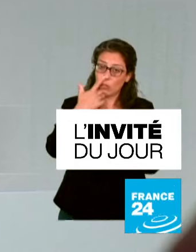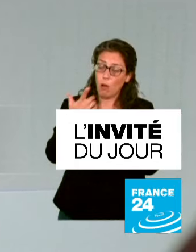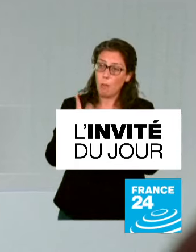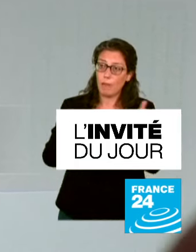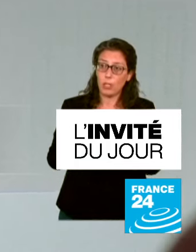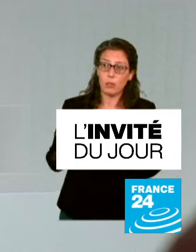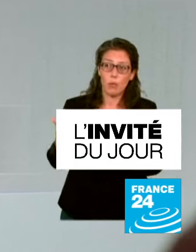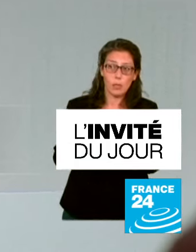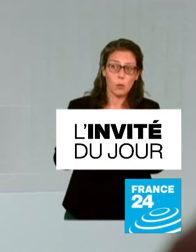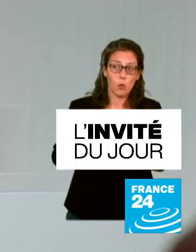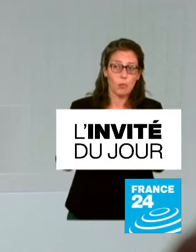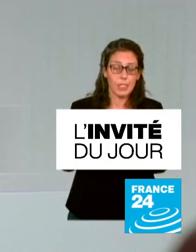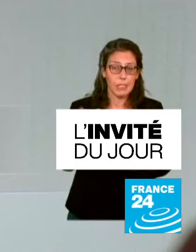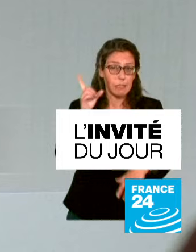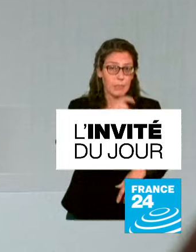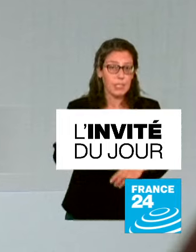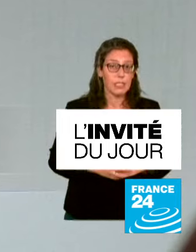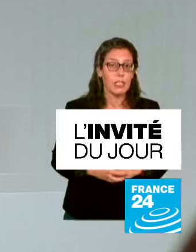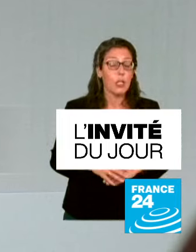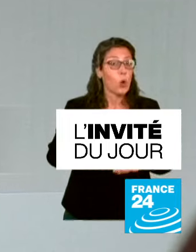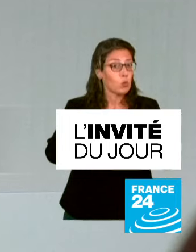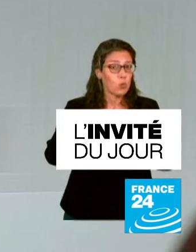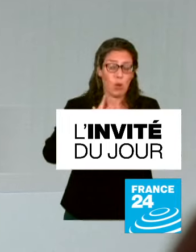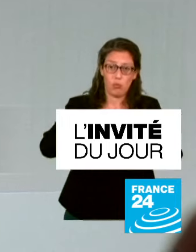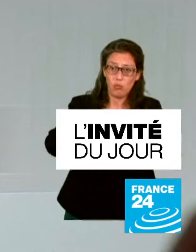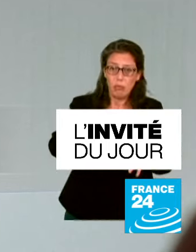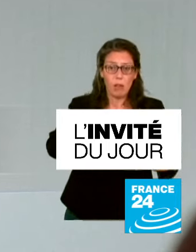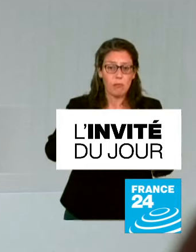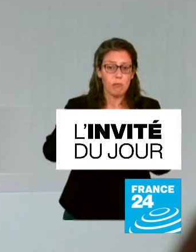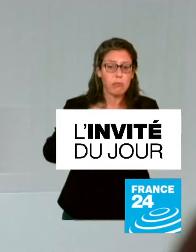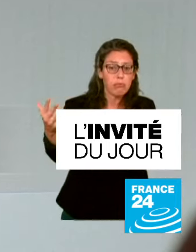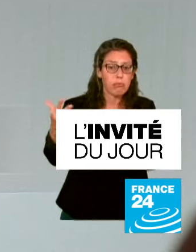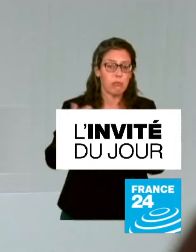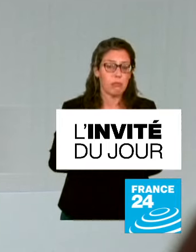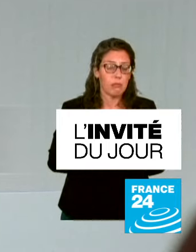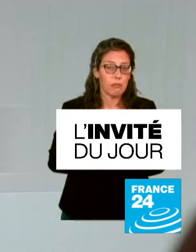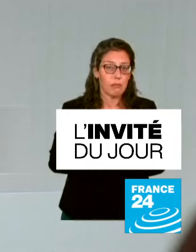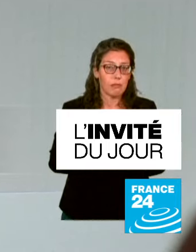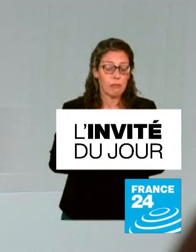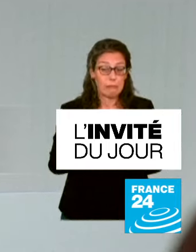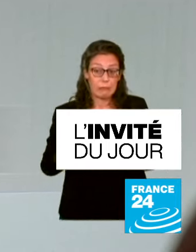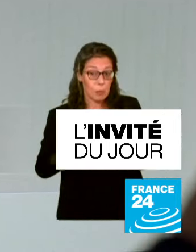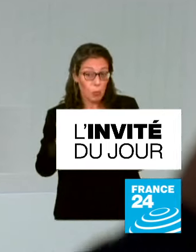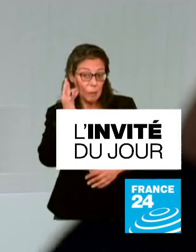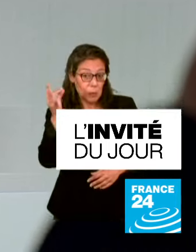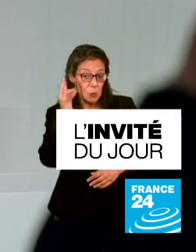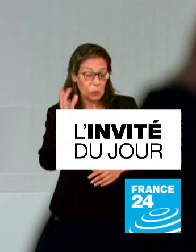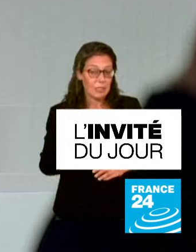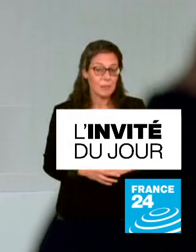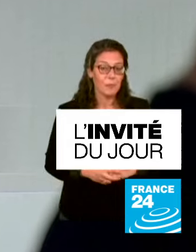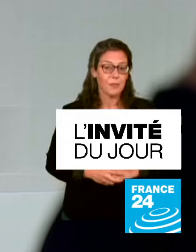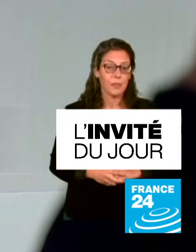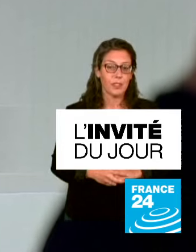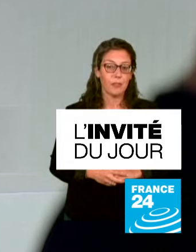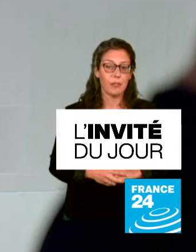puisqu'elle clarifie les choses, elle dit, bon, ben, finalement, on a plein de divergences, mais on va quand même s'allier ensemble et on va faire